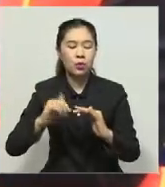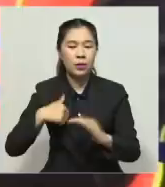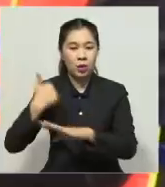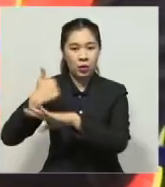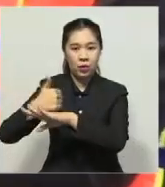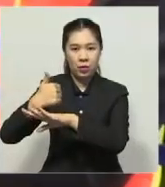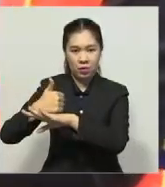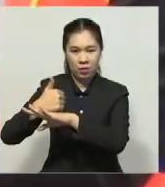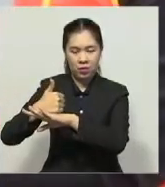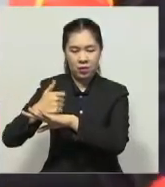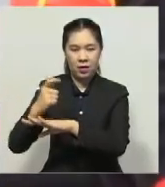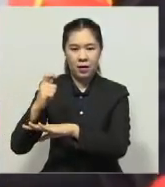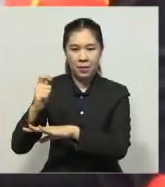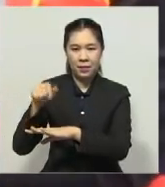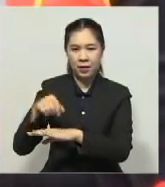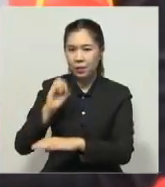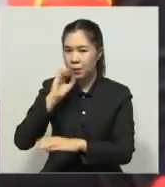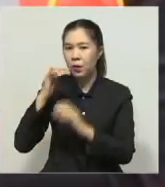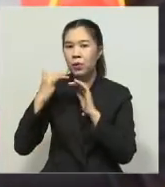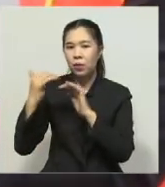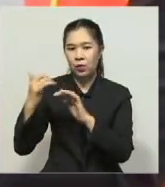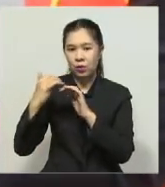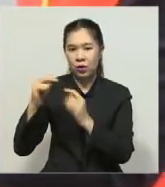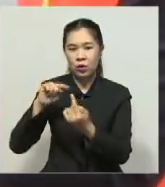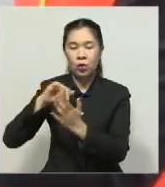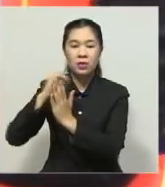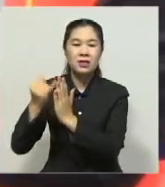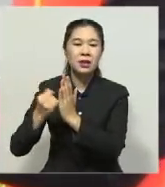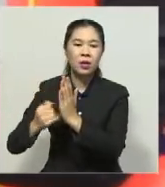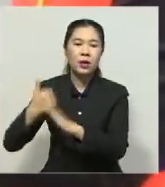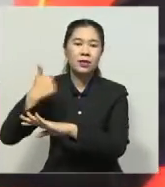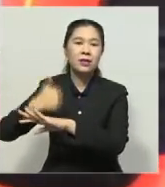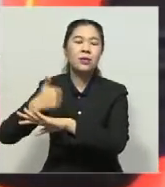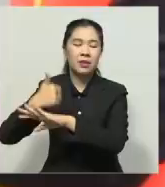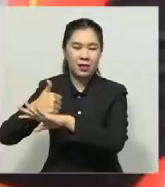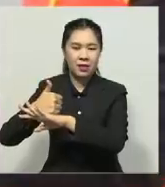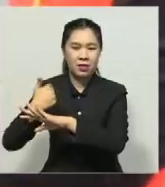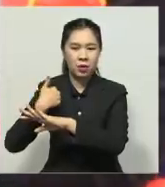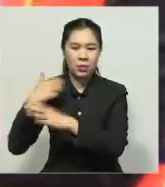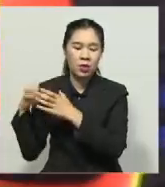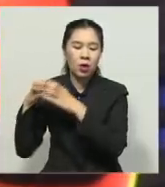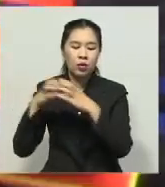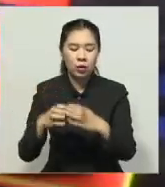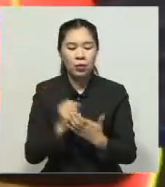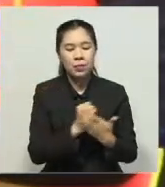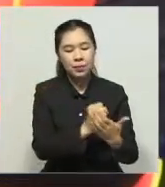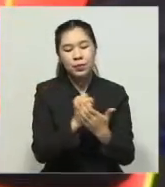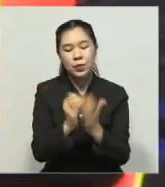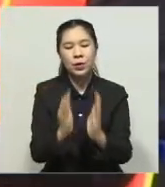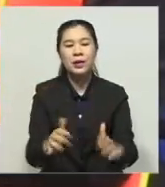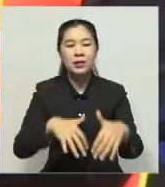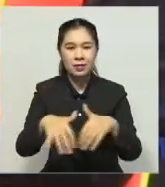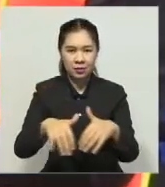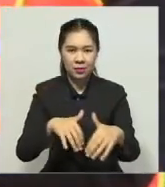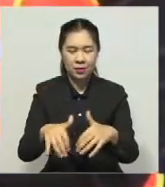โดยท่านนายอำเภอก็ประสานกับทางปภ.จังหวัดแล้วก็ส่วนของผู้ว่าราชการจังหวัดนะครับก็ลงพื้นที่บ่อยครับมาช่วยชาวบ้านครับ